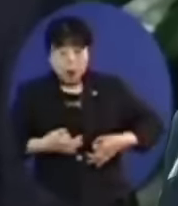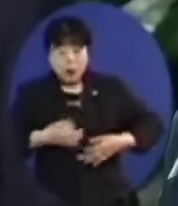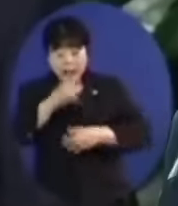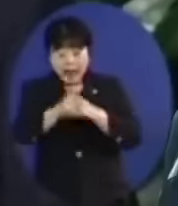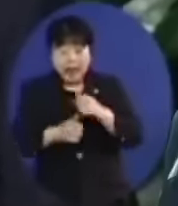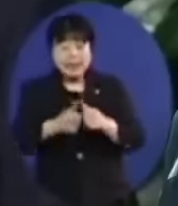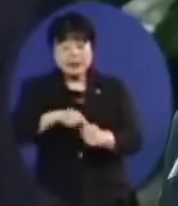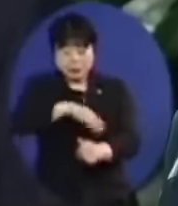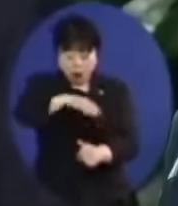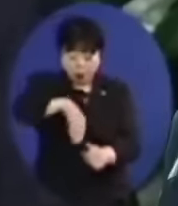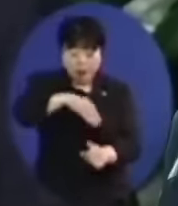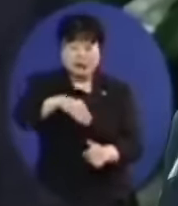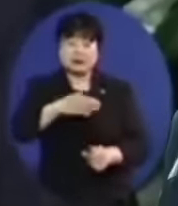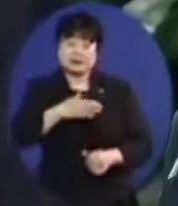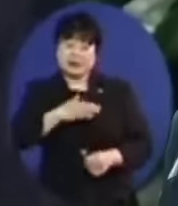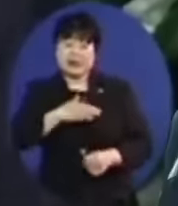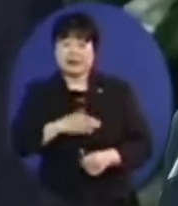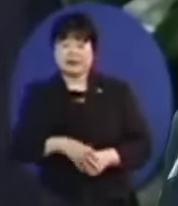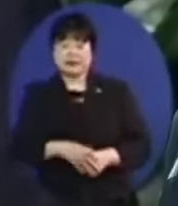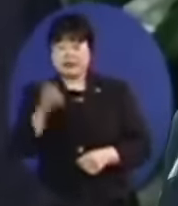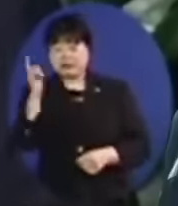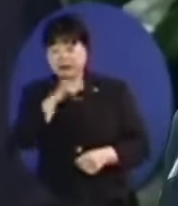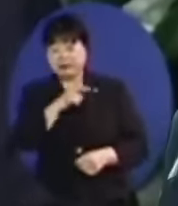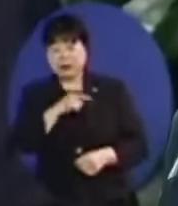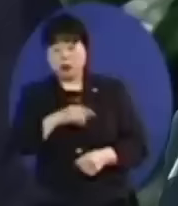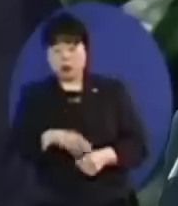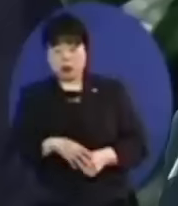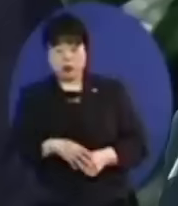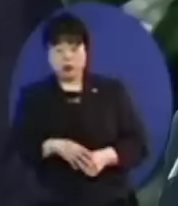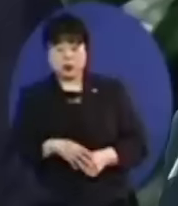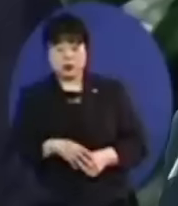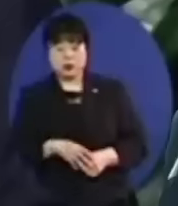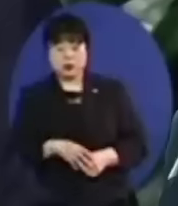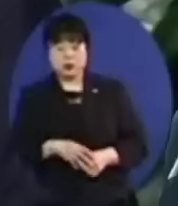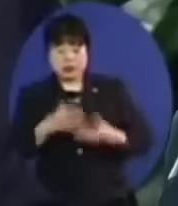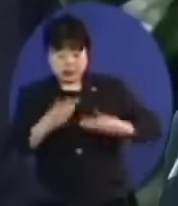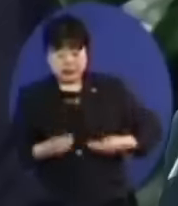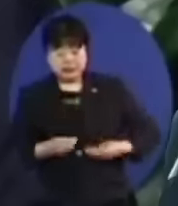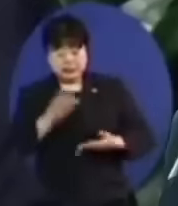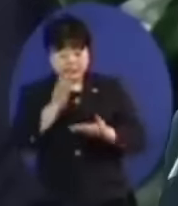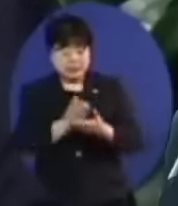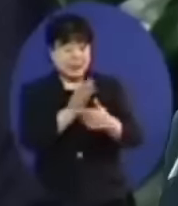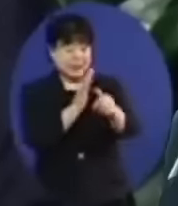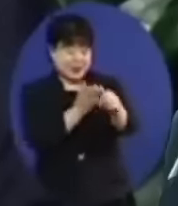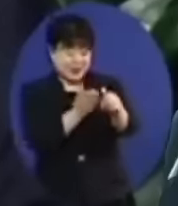여러분의 환경이 나쁘다고 낙심하지 마십시오.